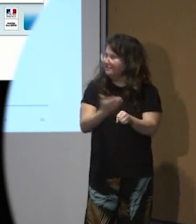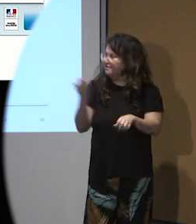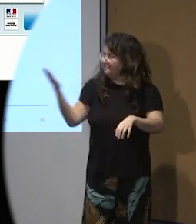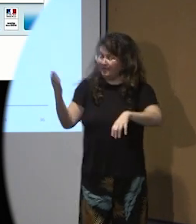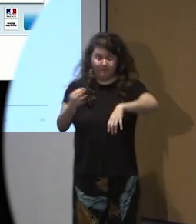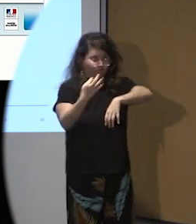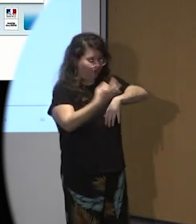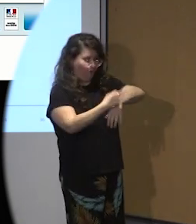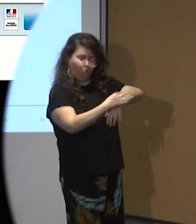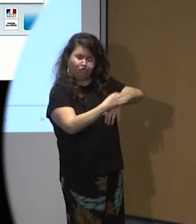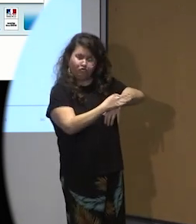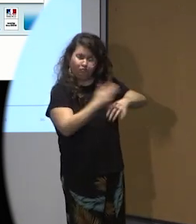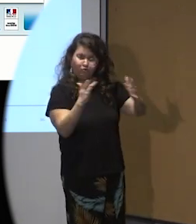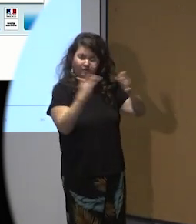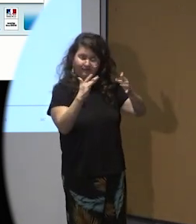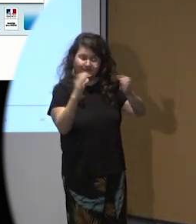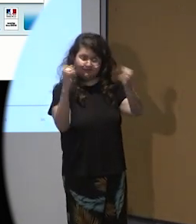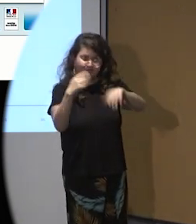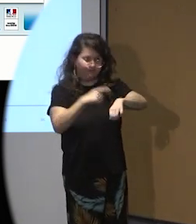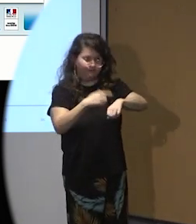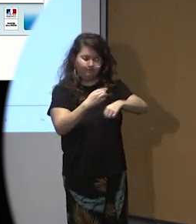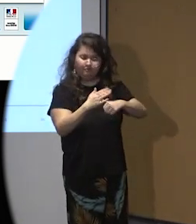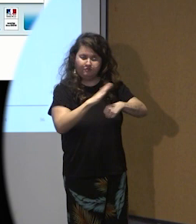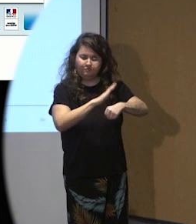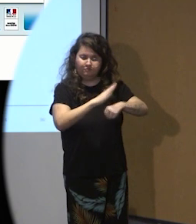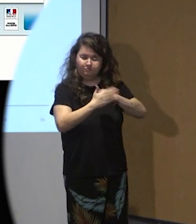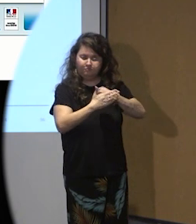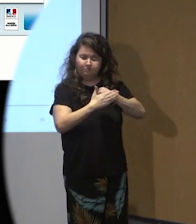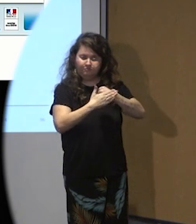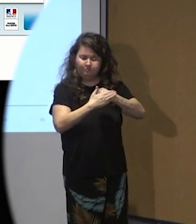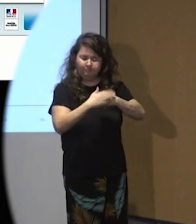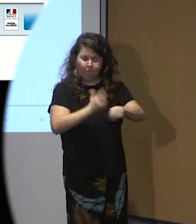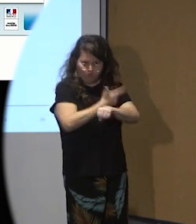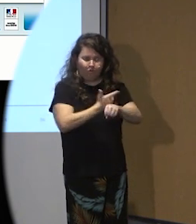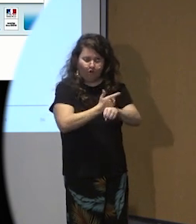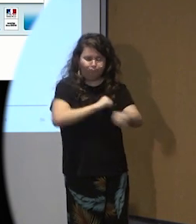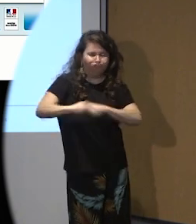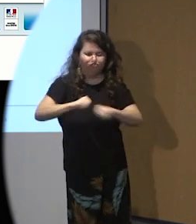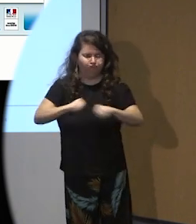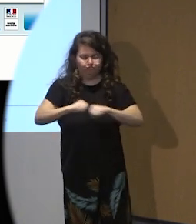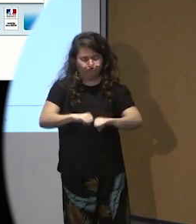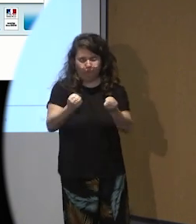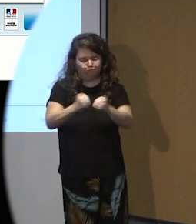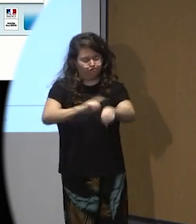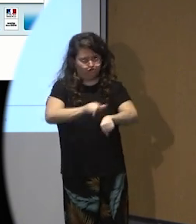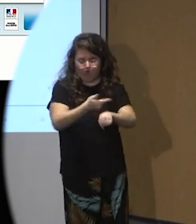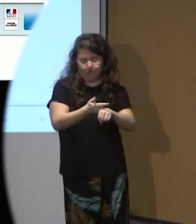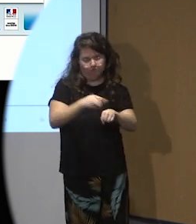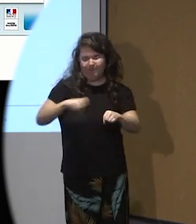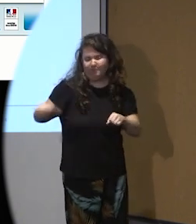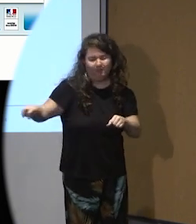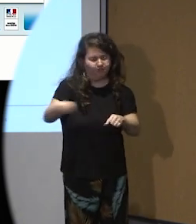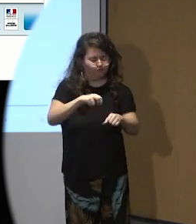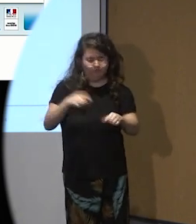toutes les 2 heures pour qu'on puisse se lever et marcher un peu 10 mètres et revenir s'asseoir. D'accord, mais donc vous... C'est des astuces. Il faut trouver des astuces.